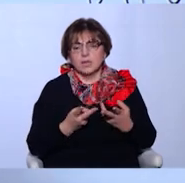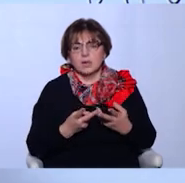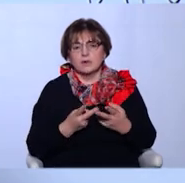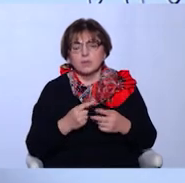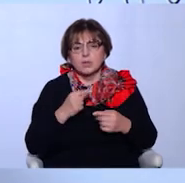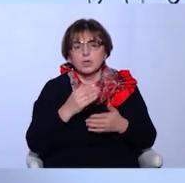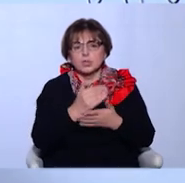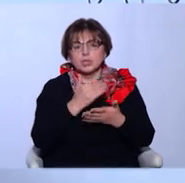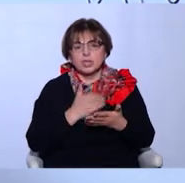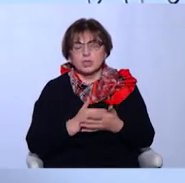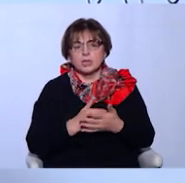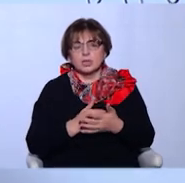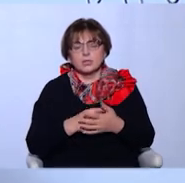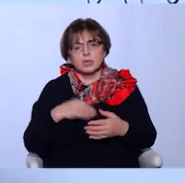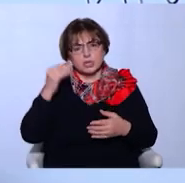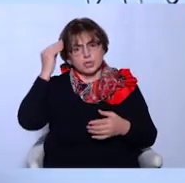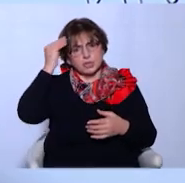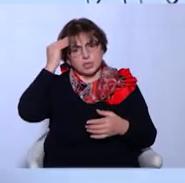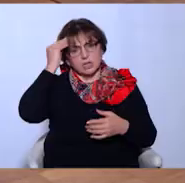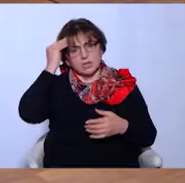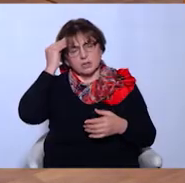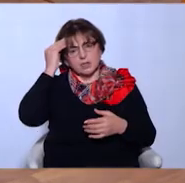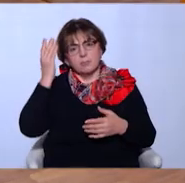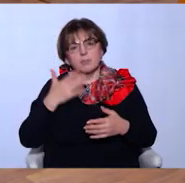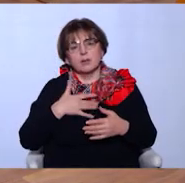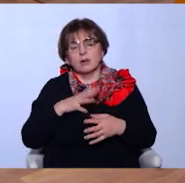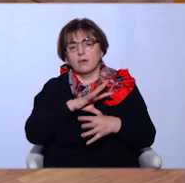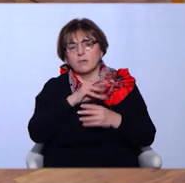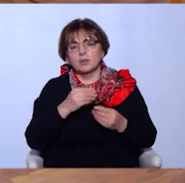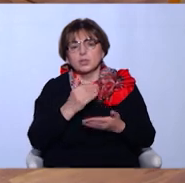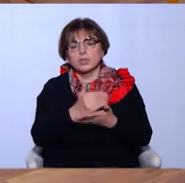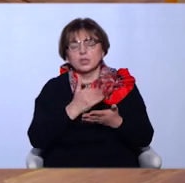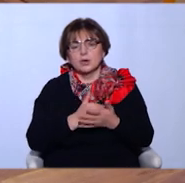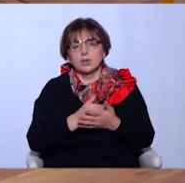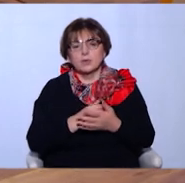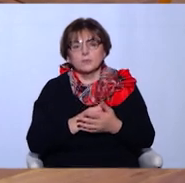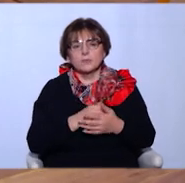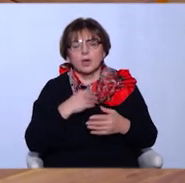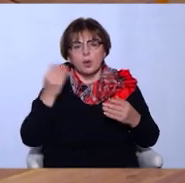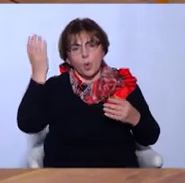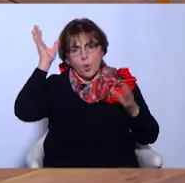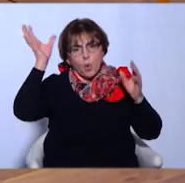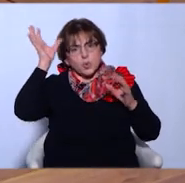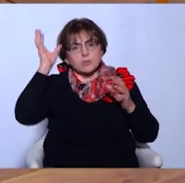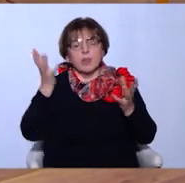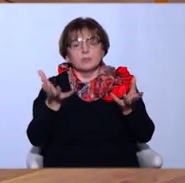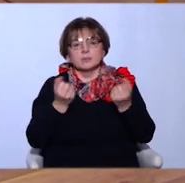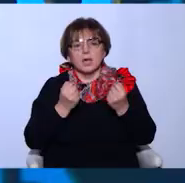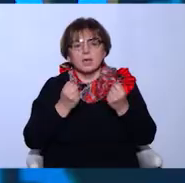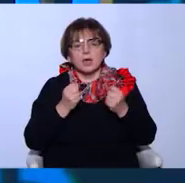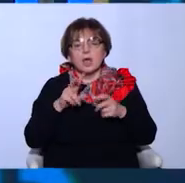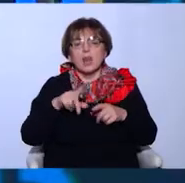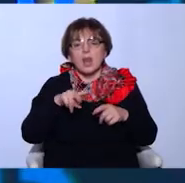უცებ შედეგსაც ეს შინააშლილობა და მოყვა შედეგად ის, რომ ქართლი ოსმალომ დაიპყრა კახეთი ლექთა